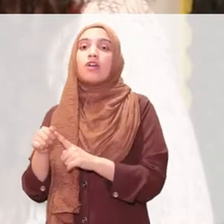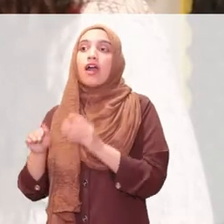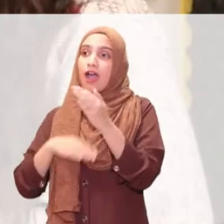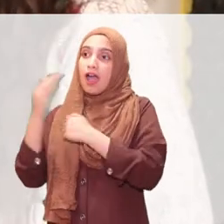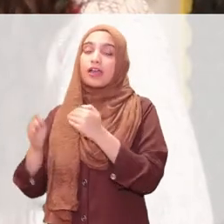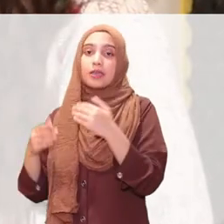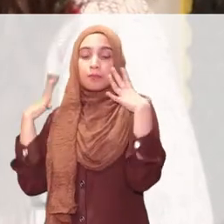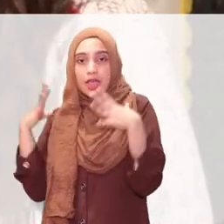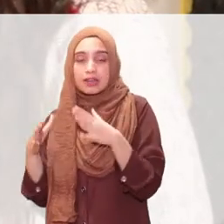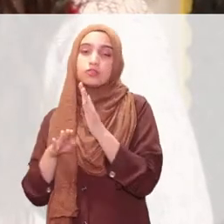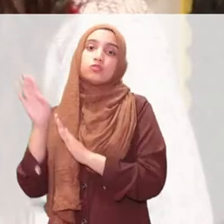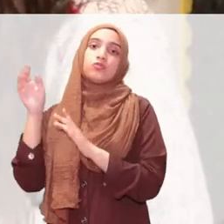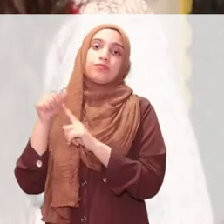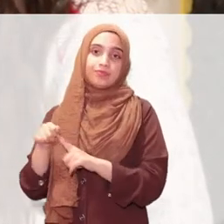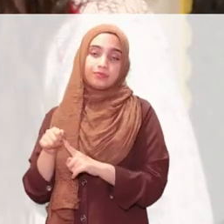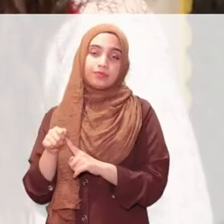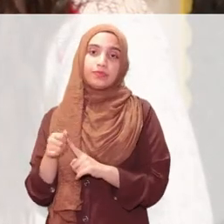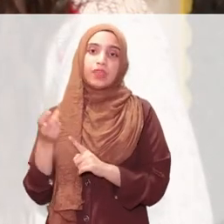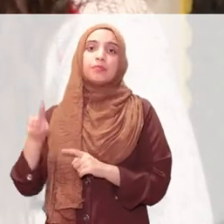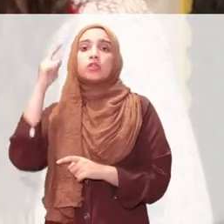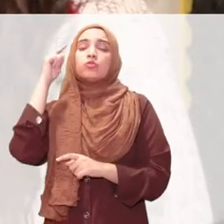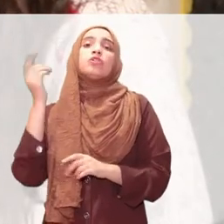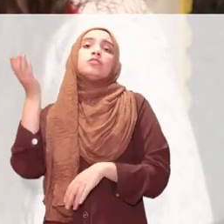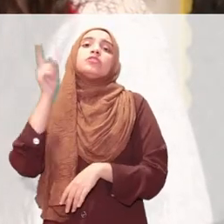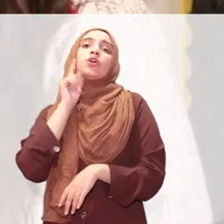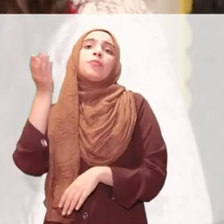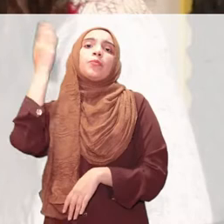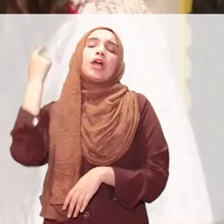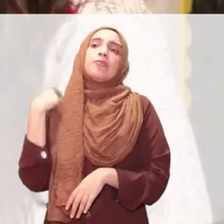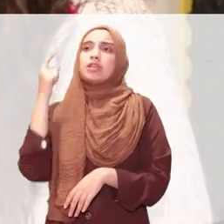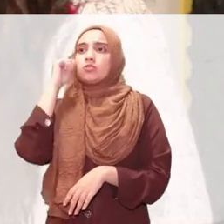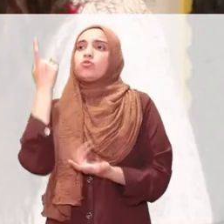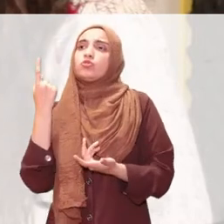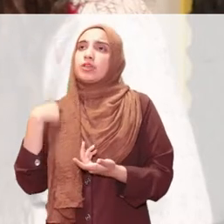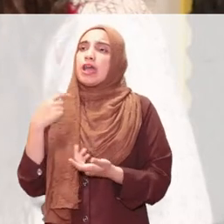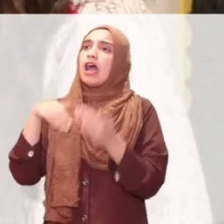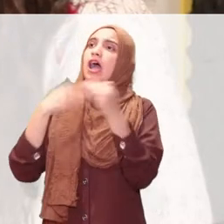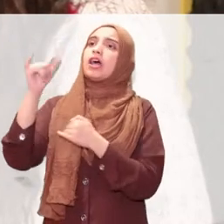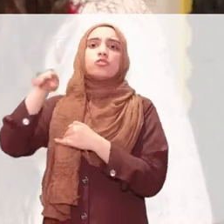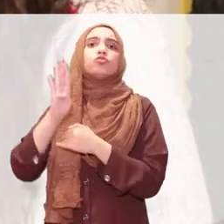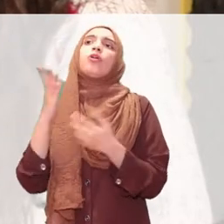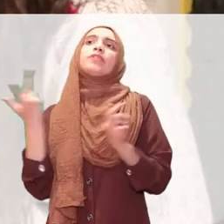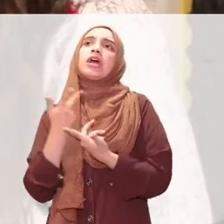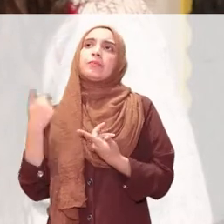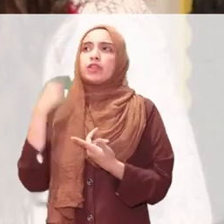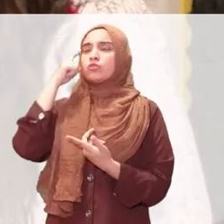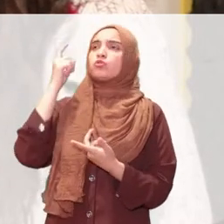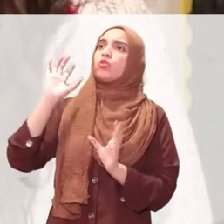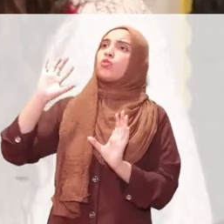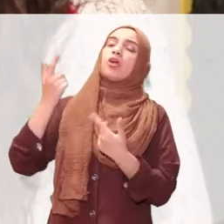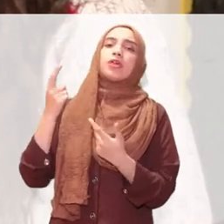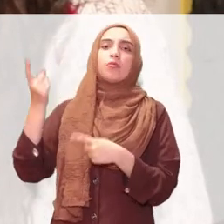बेसिकली यू टॉक अबाउट बीकमिंग ए और विटामिन ए और